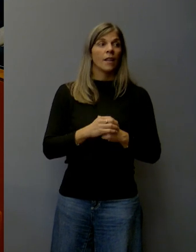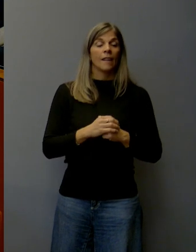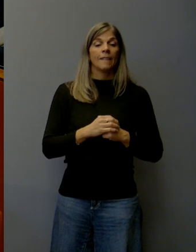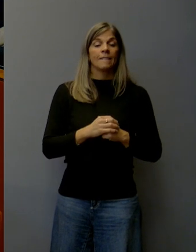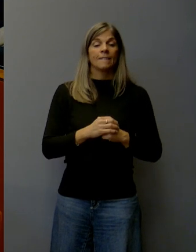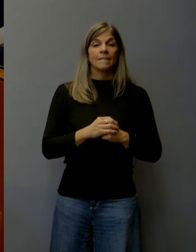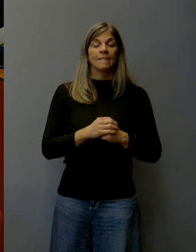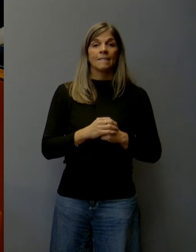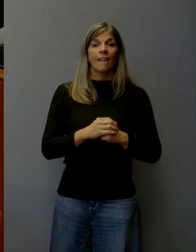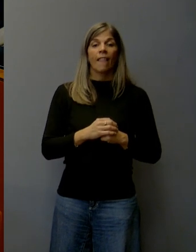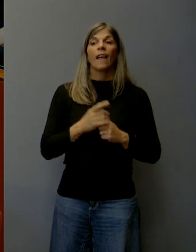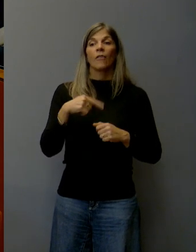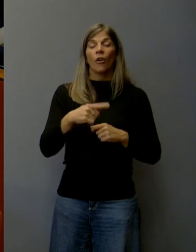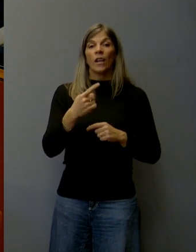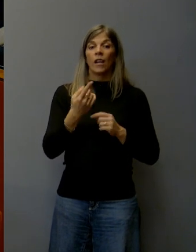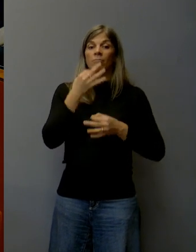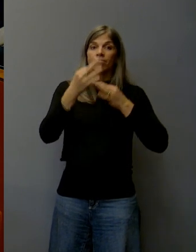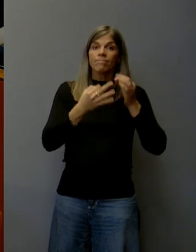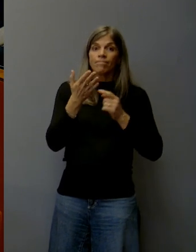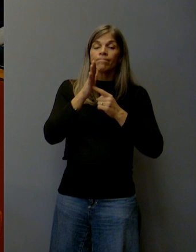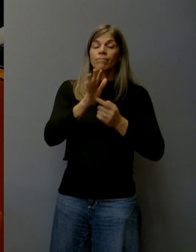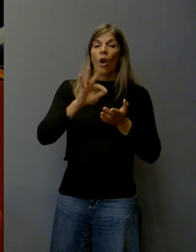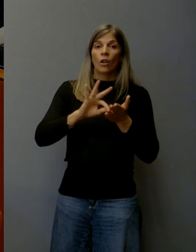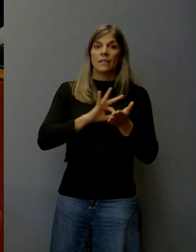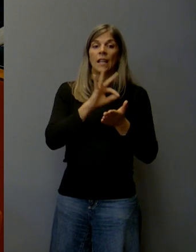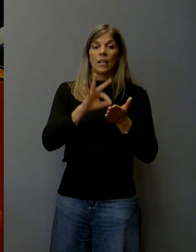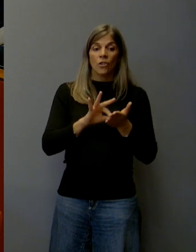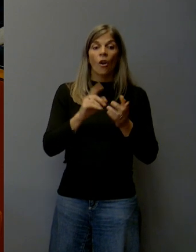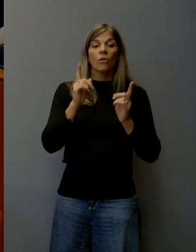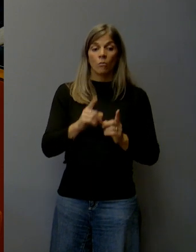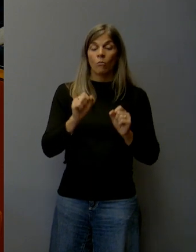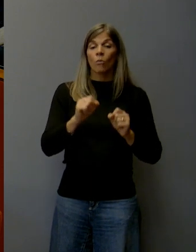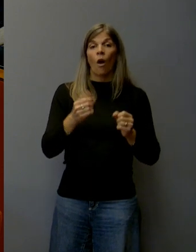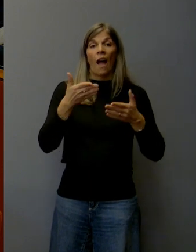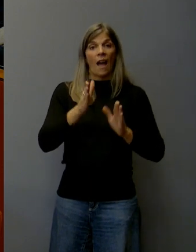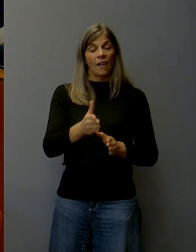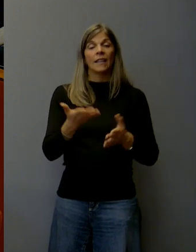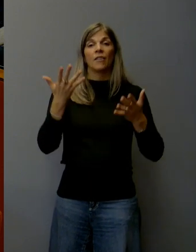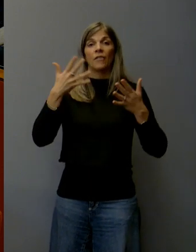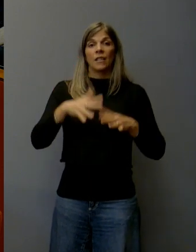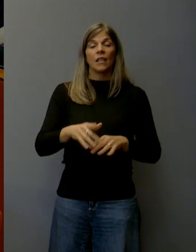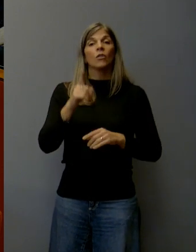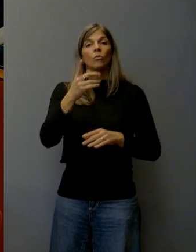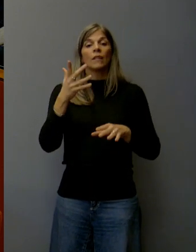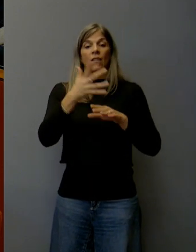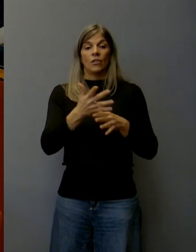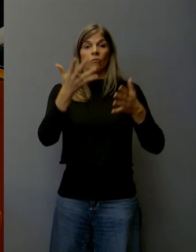e stava illustrando questi ordini del giorno possa finire il suo lavoro il suo intervento e dopo di che